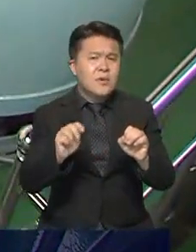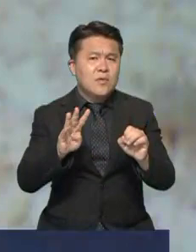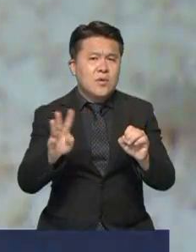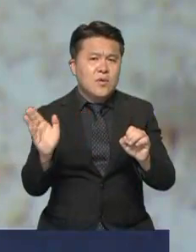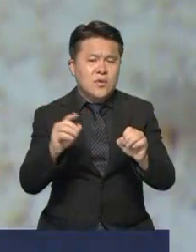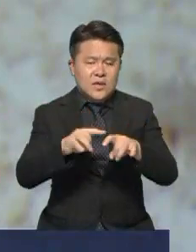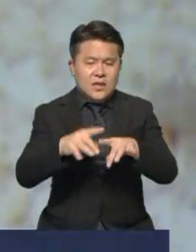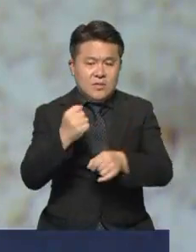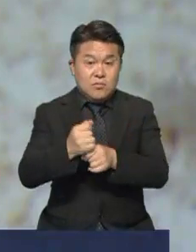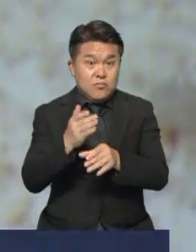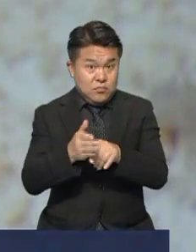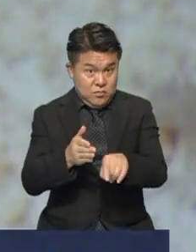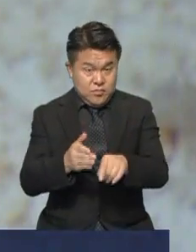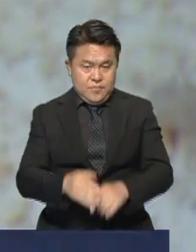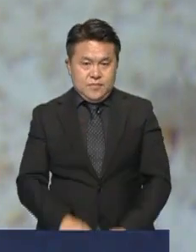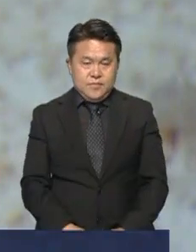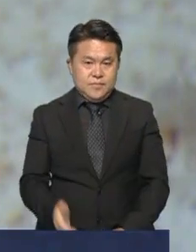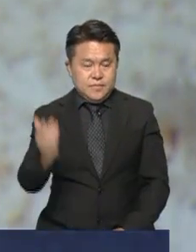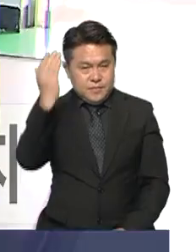생산하고 있습니다.